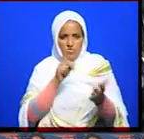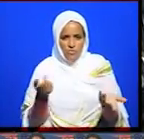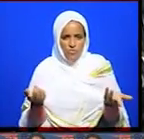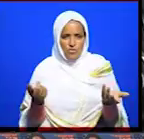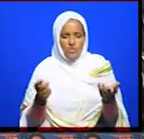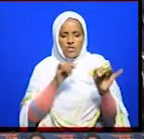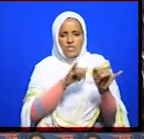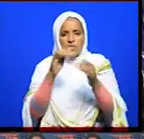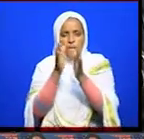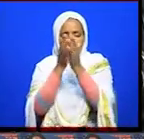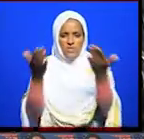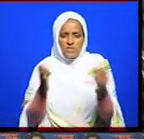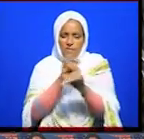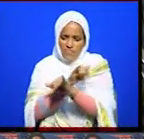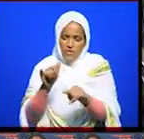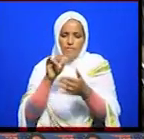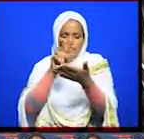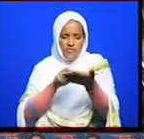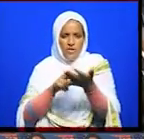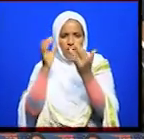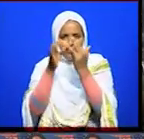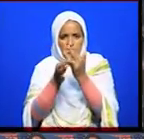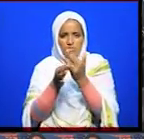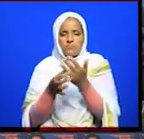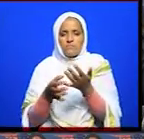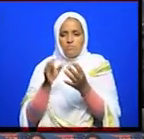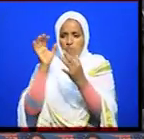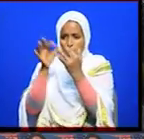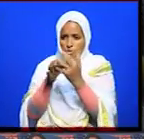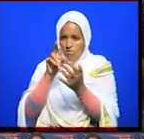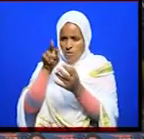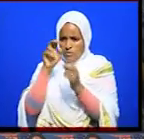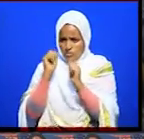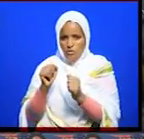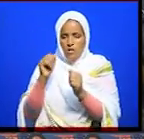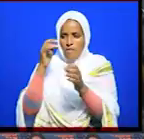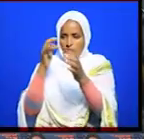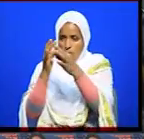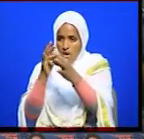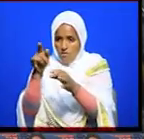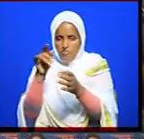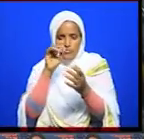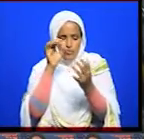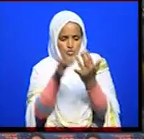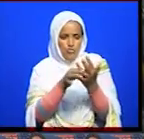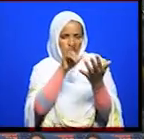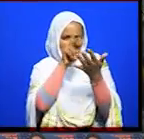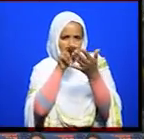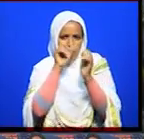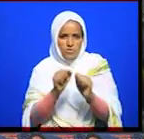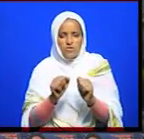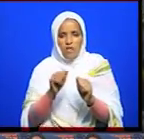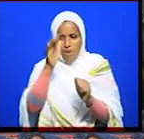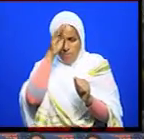ማለት እንደ መጽሐፍ ሆኖ የሚነበብ ሚስት ባሏን ማንበብ የምትችል ባል ሚስቱን ማንበብ የሚችል